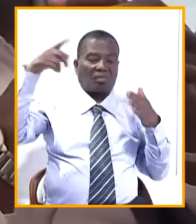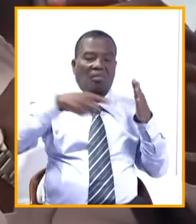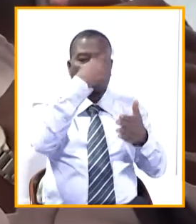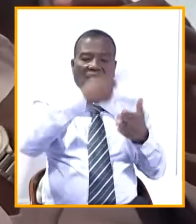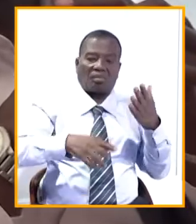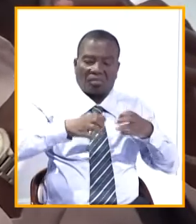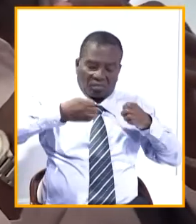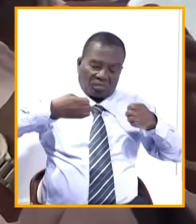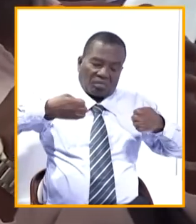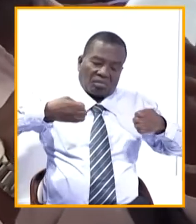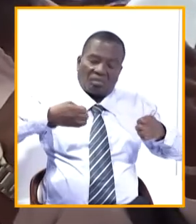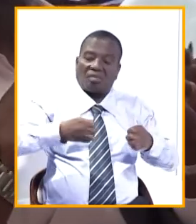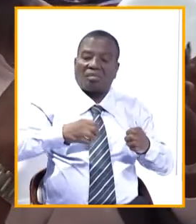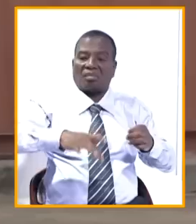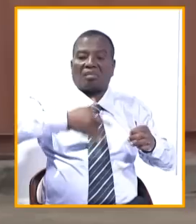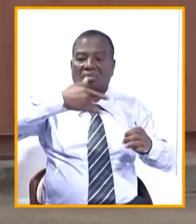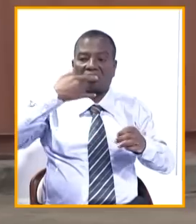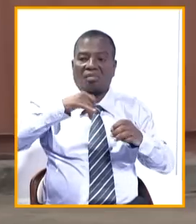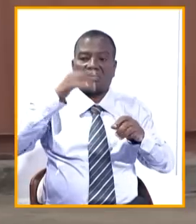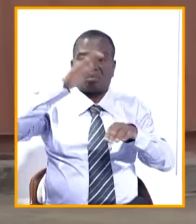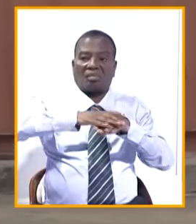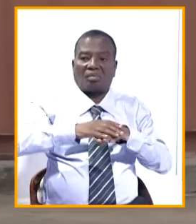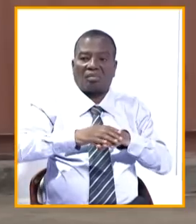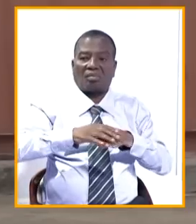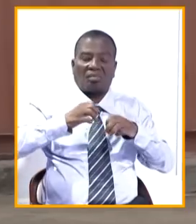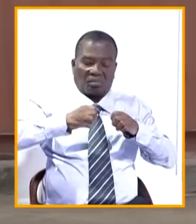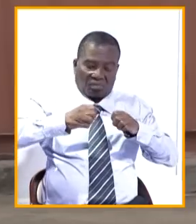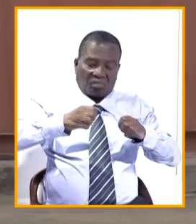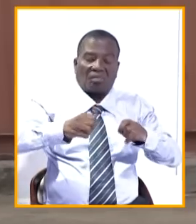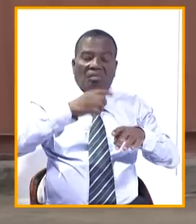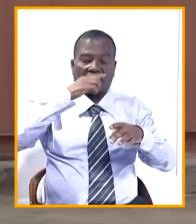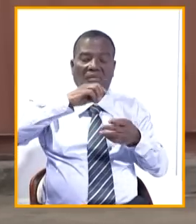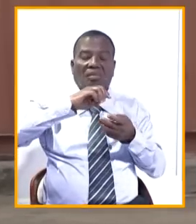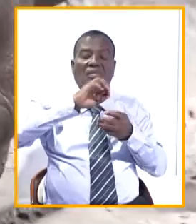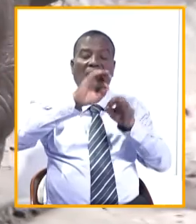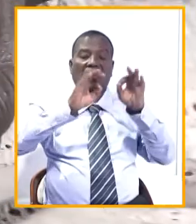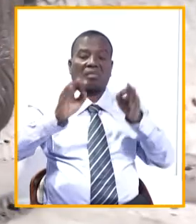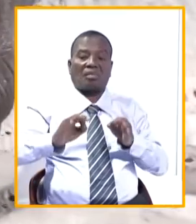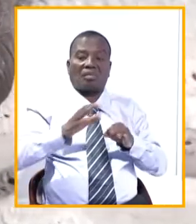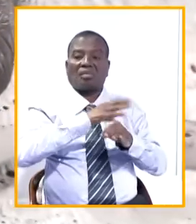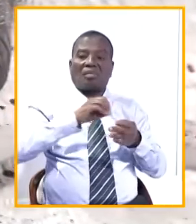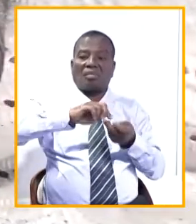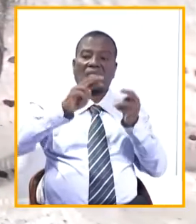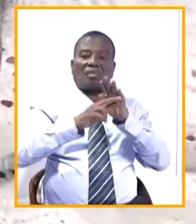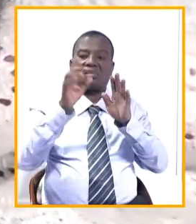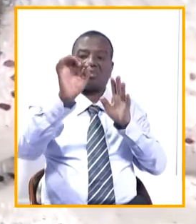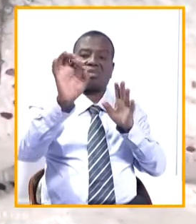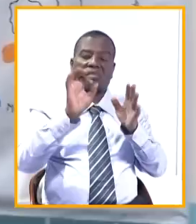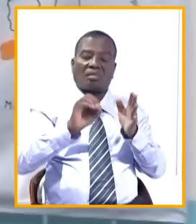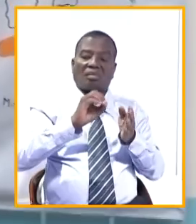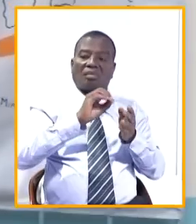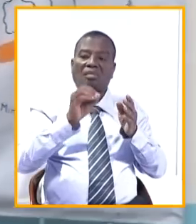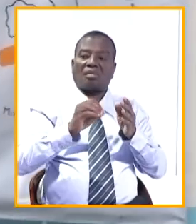lèpre, la sensibilisation s'impose, selon eux, sur la persistance de la forme contagieuse de la maladie qui représente 90% des nouveaux